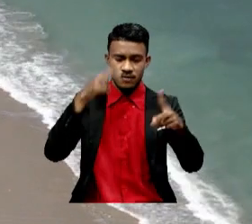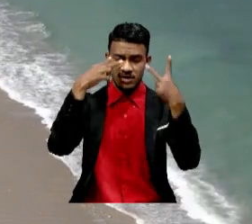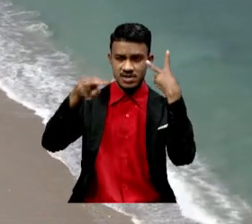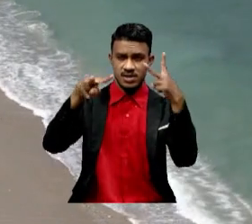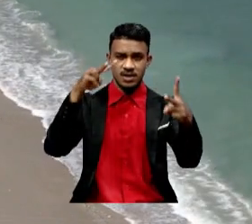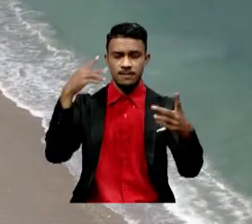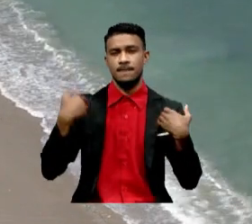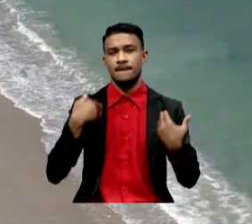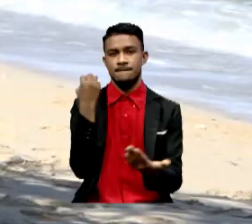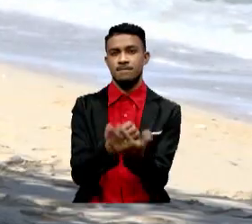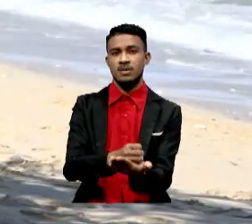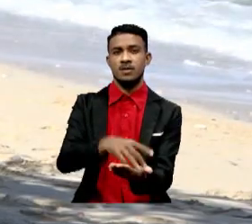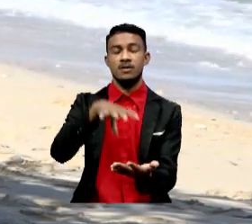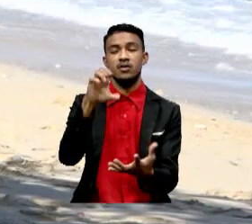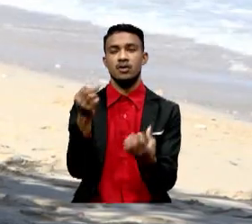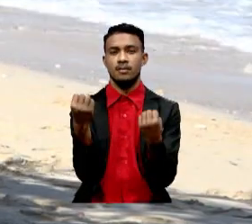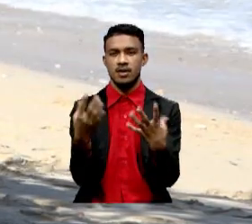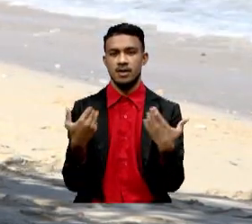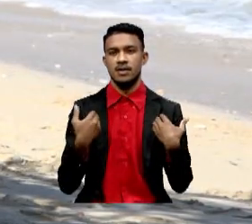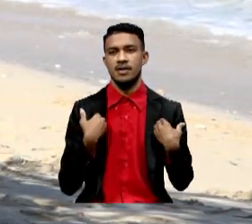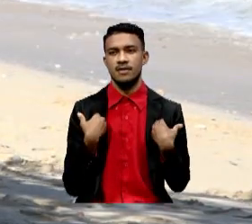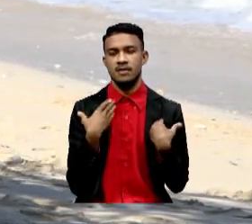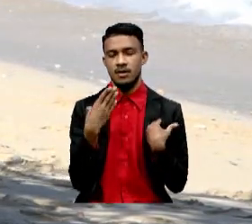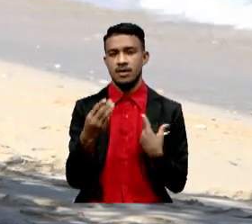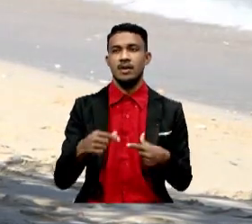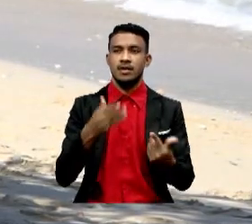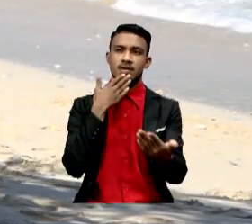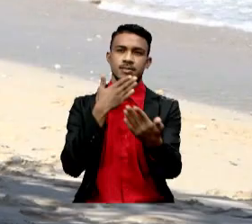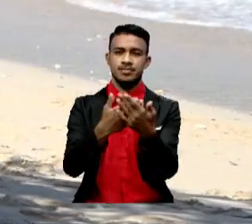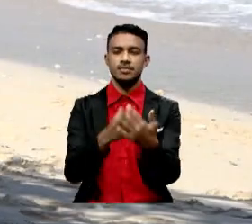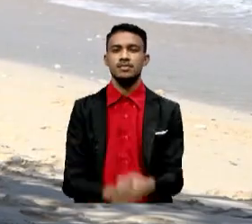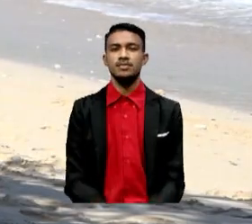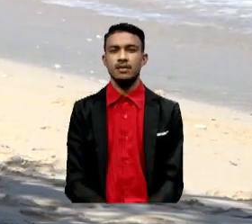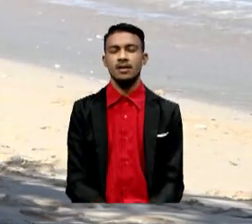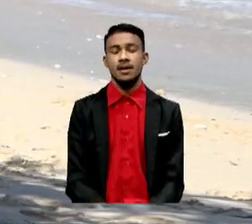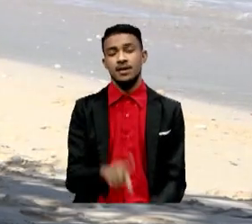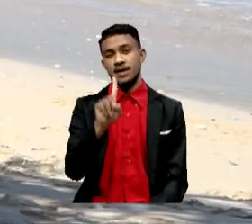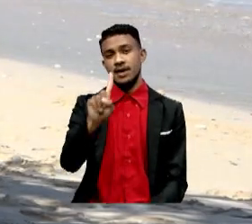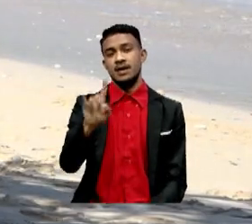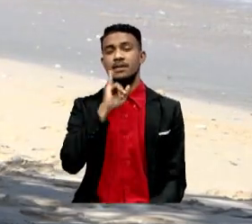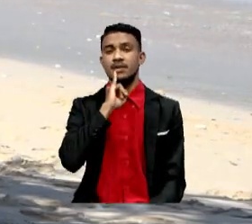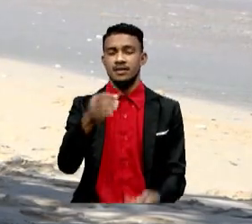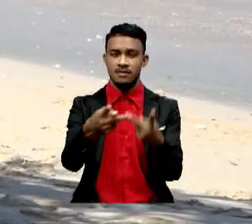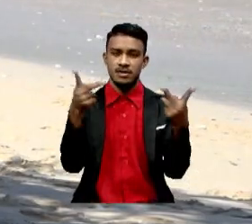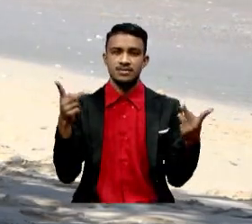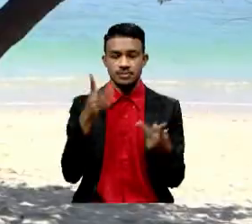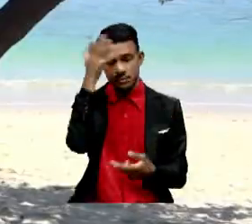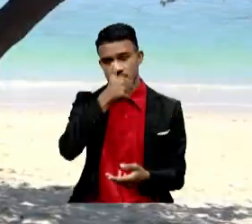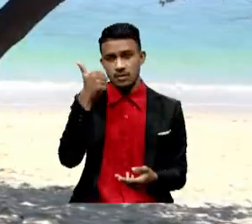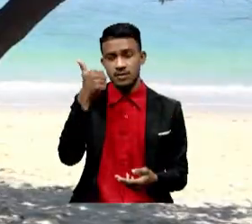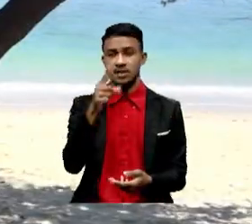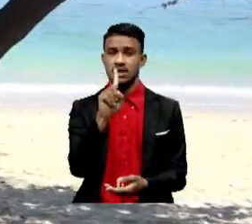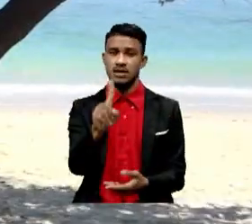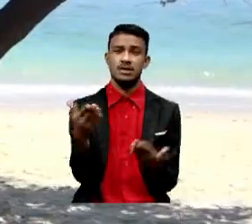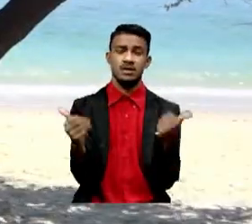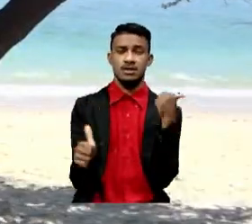riku soin oin oin nebe iha potensia ba receitas idamak fatin turismo ida nebe ema